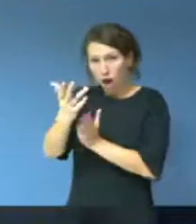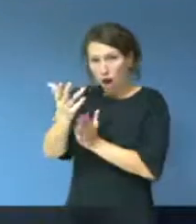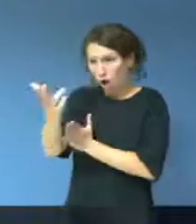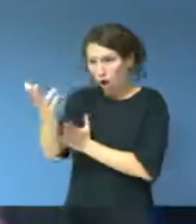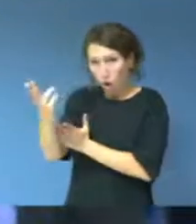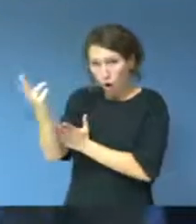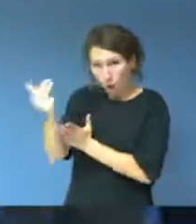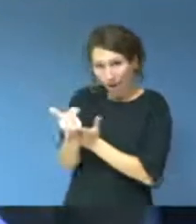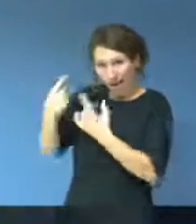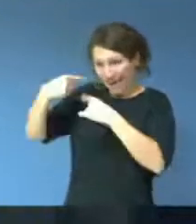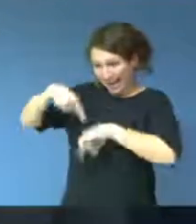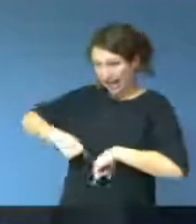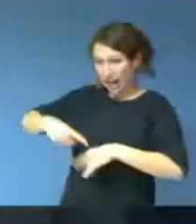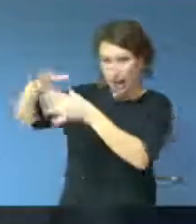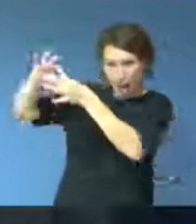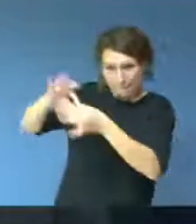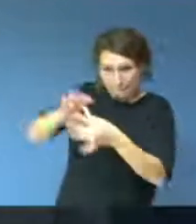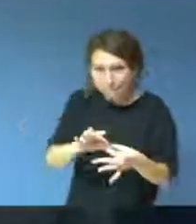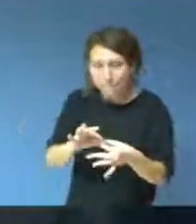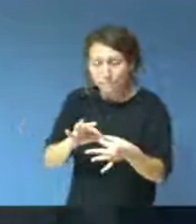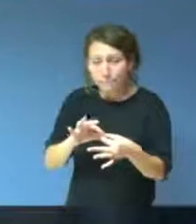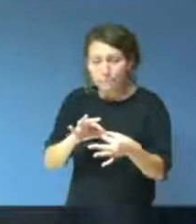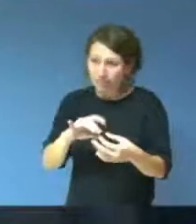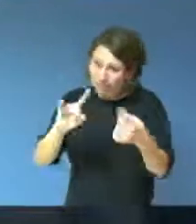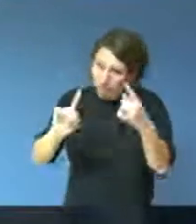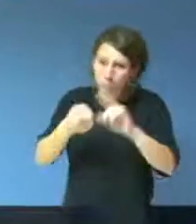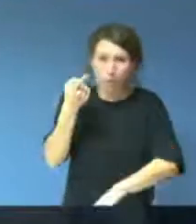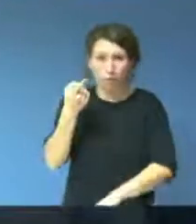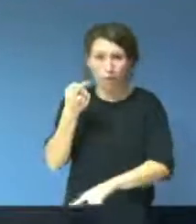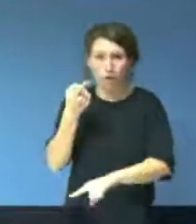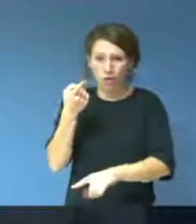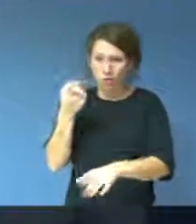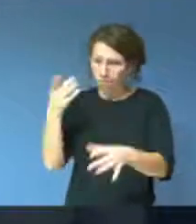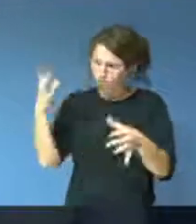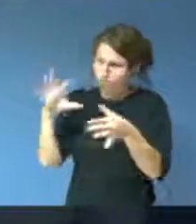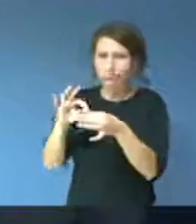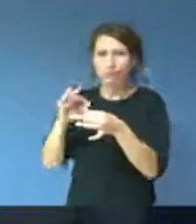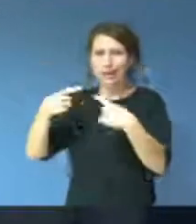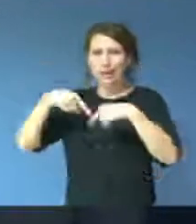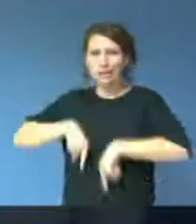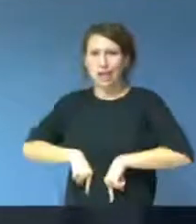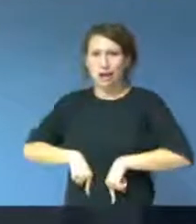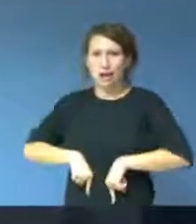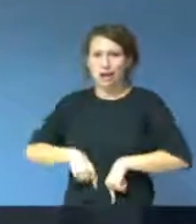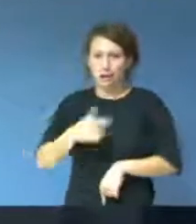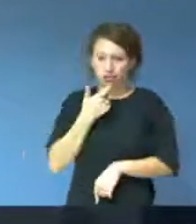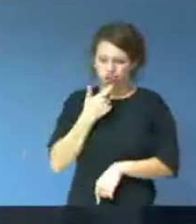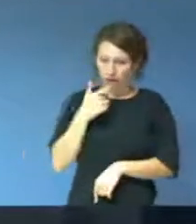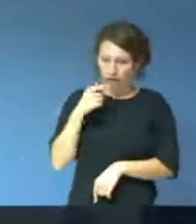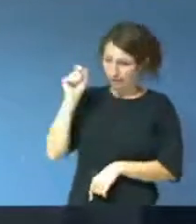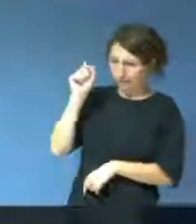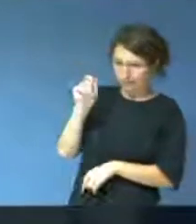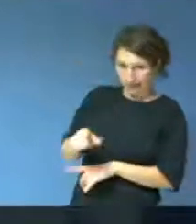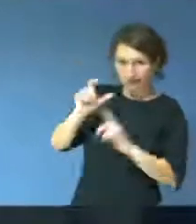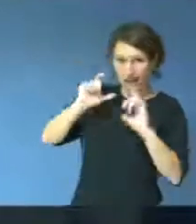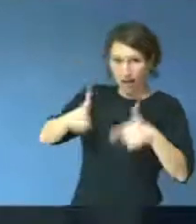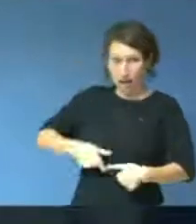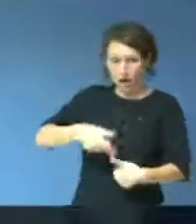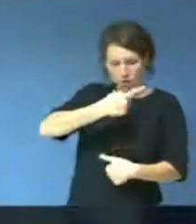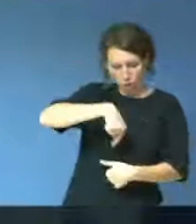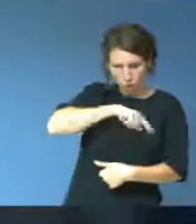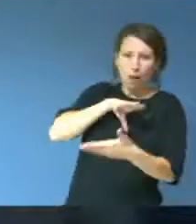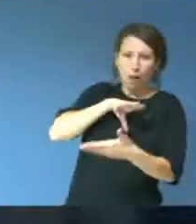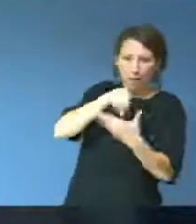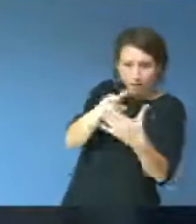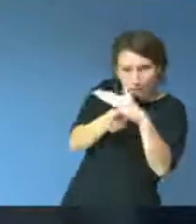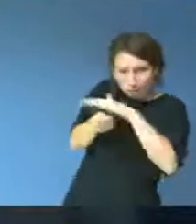l'État. Les mots ont un sens et nous allons financer, participer au financement de ces écoles-là qui ont donc un